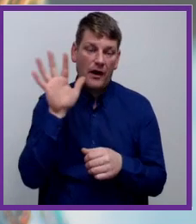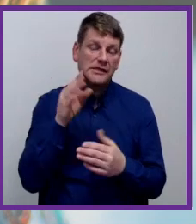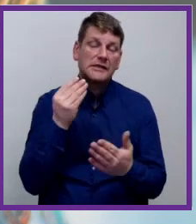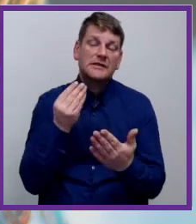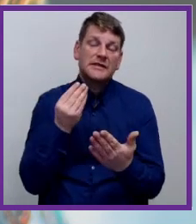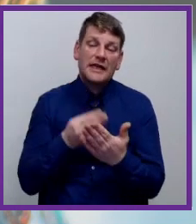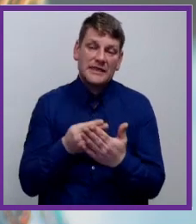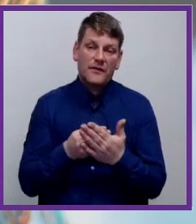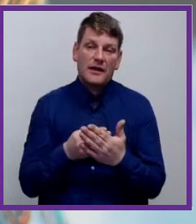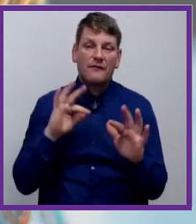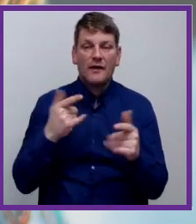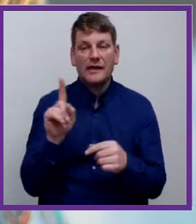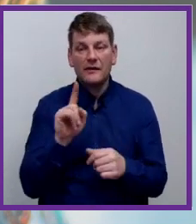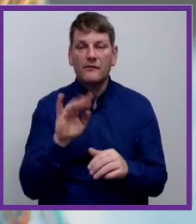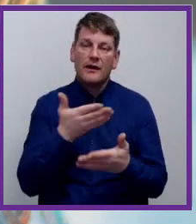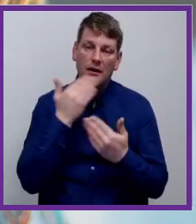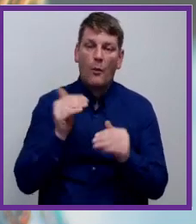izvērtēt, vai ir vai nav